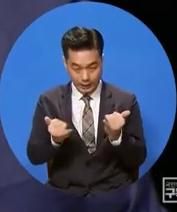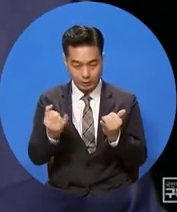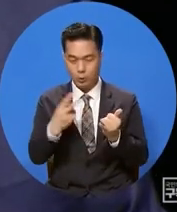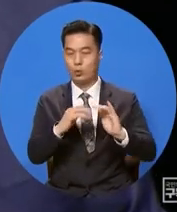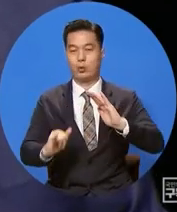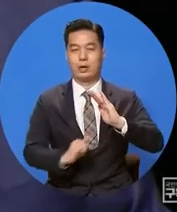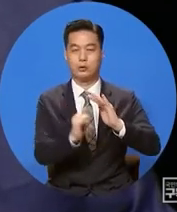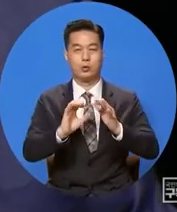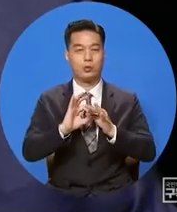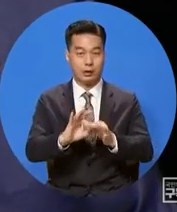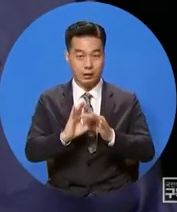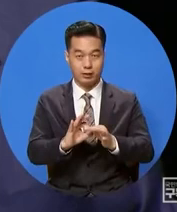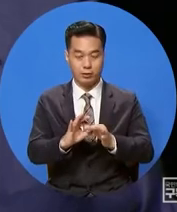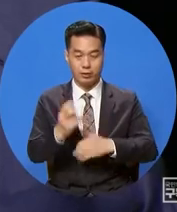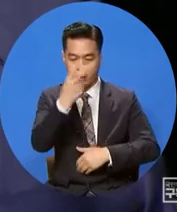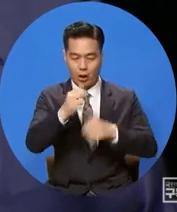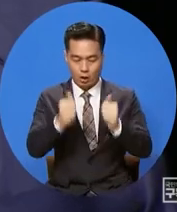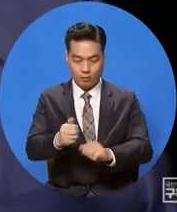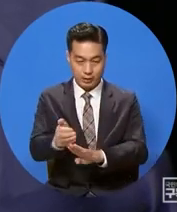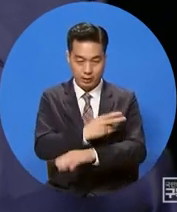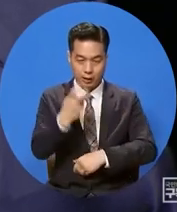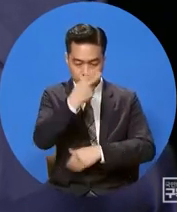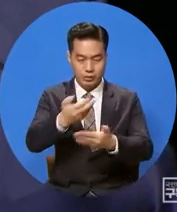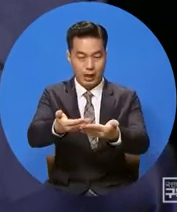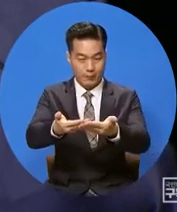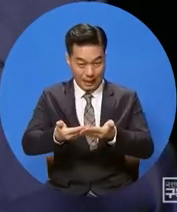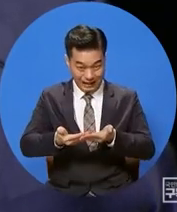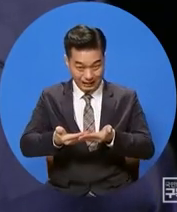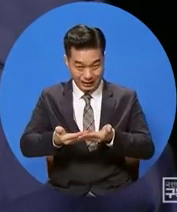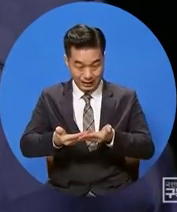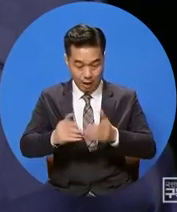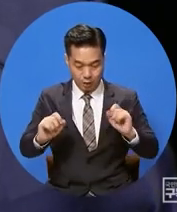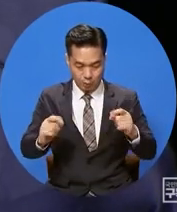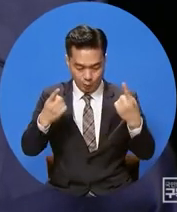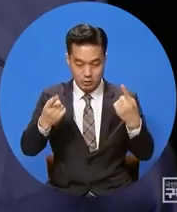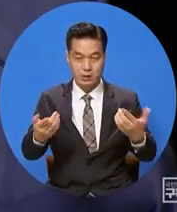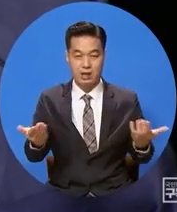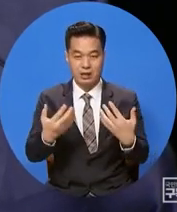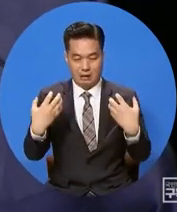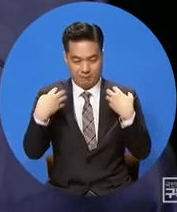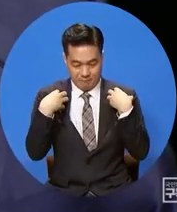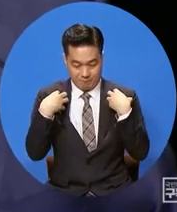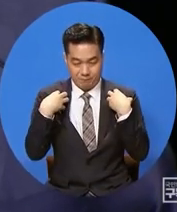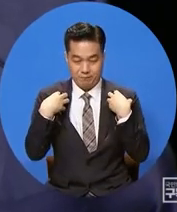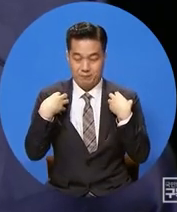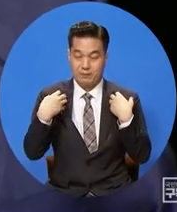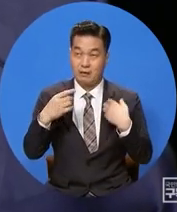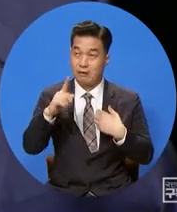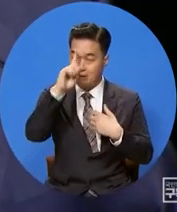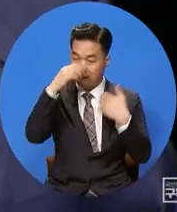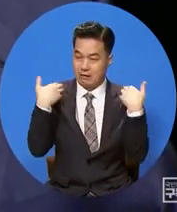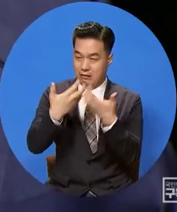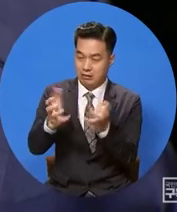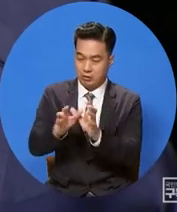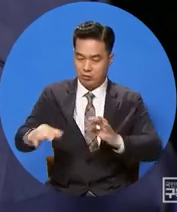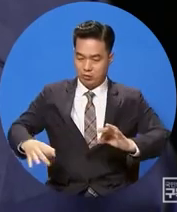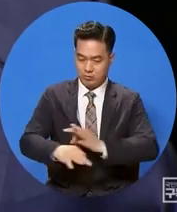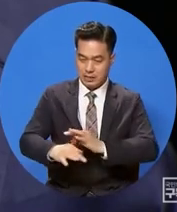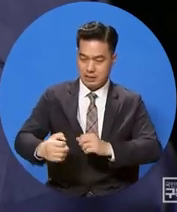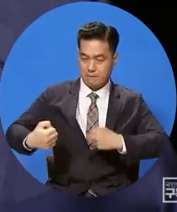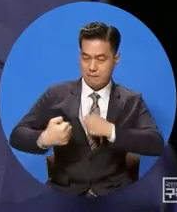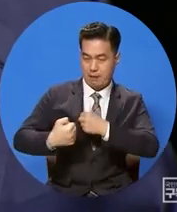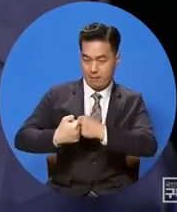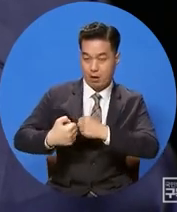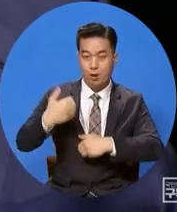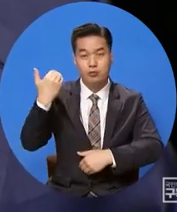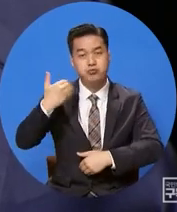대해서 검사들한테 수사를 받아가면서 이렇게 그 정권하고 그 정권의 비리와 싸워온